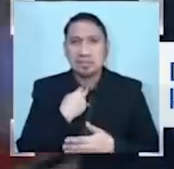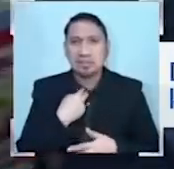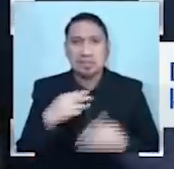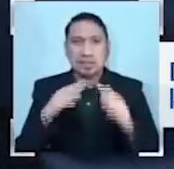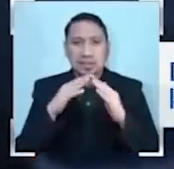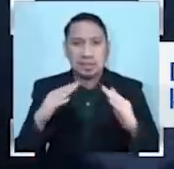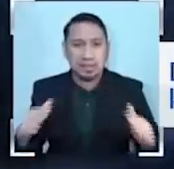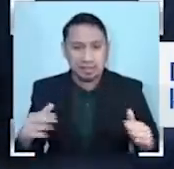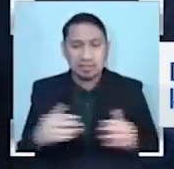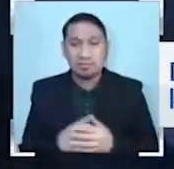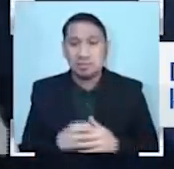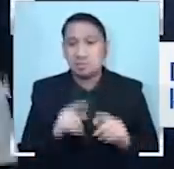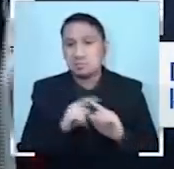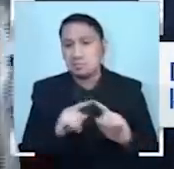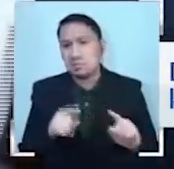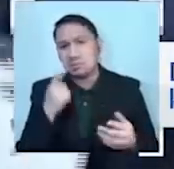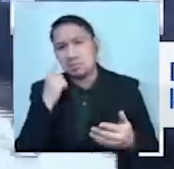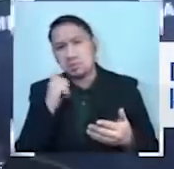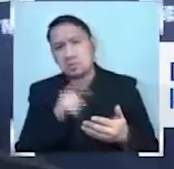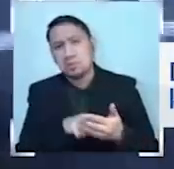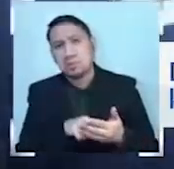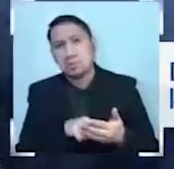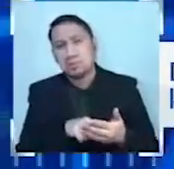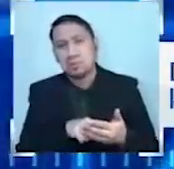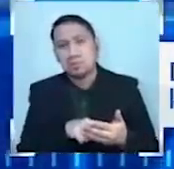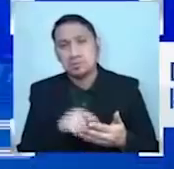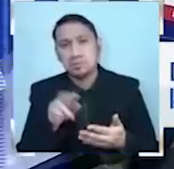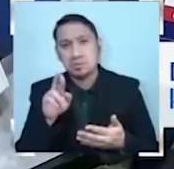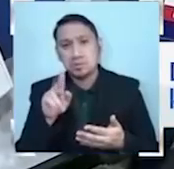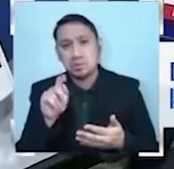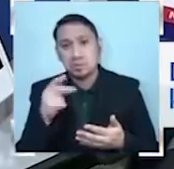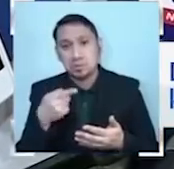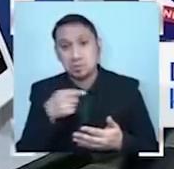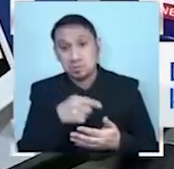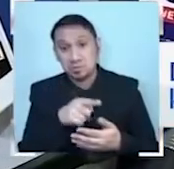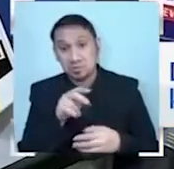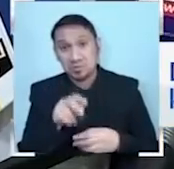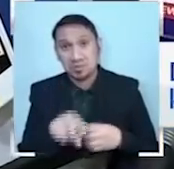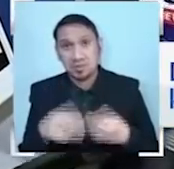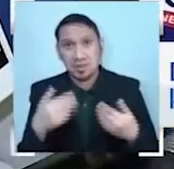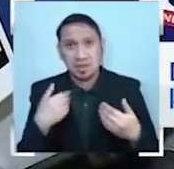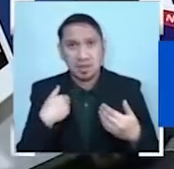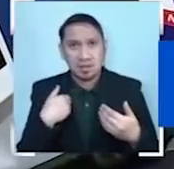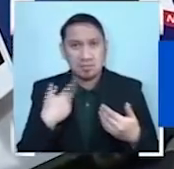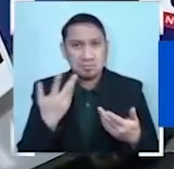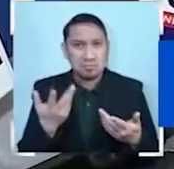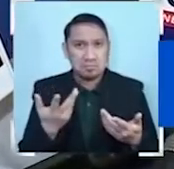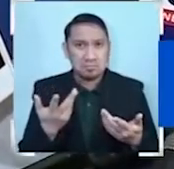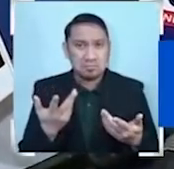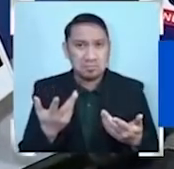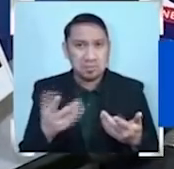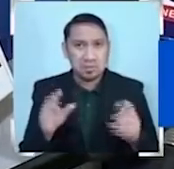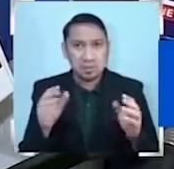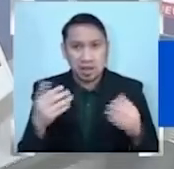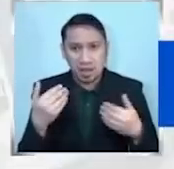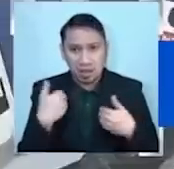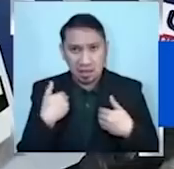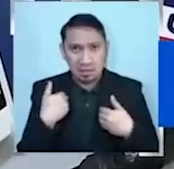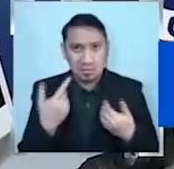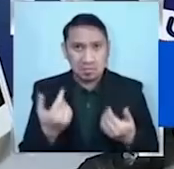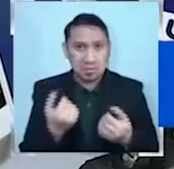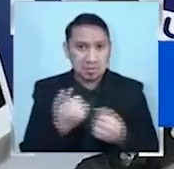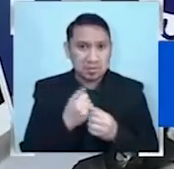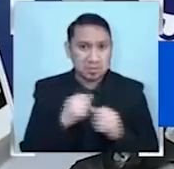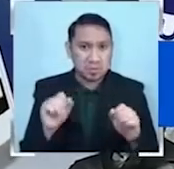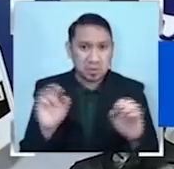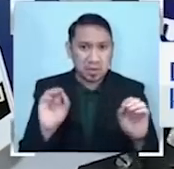may napansin si Trade Undersecretary Ruth Castelo sa arcade. Napansin natin merong wala na safety officer.